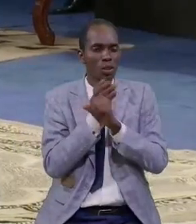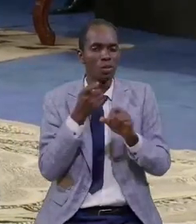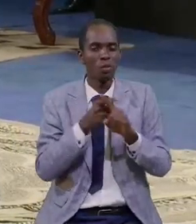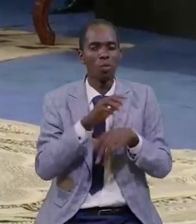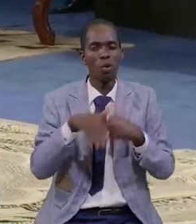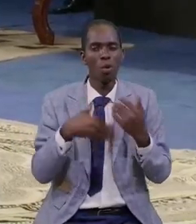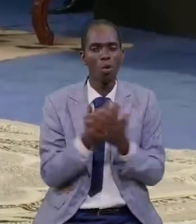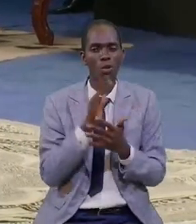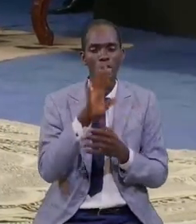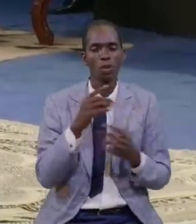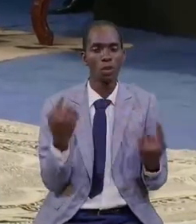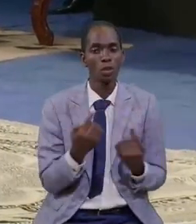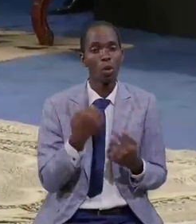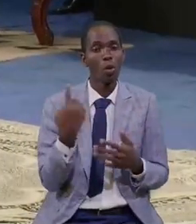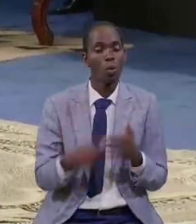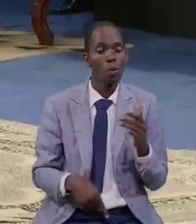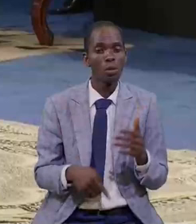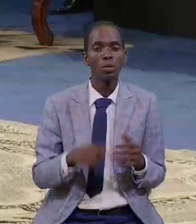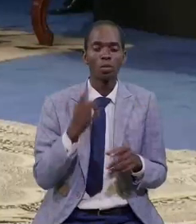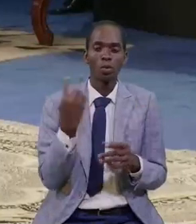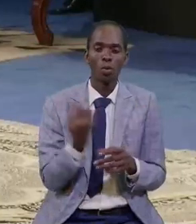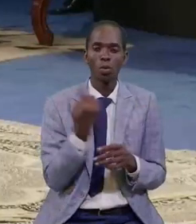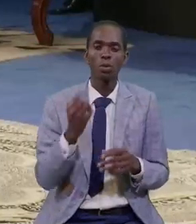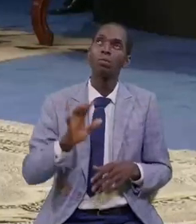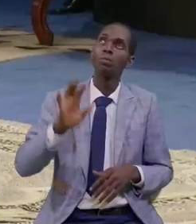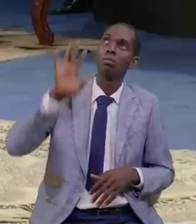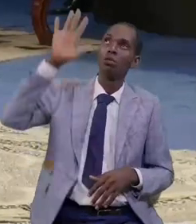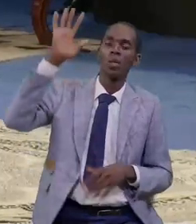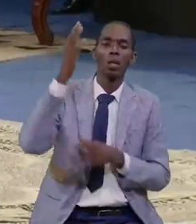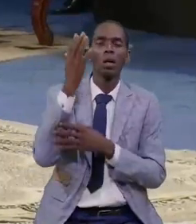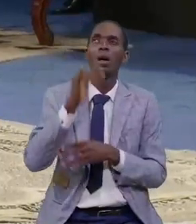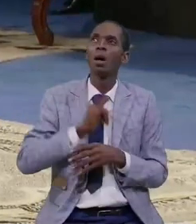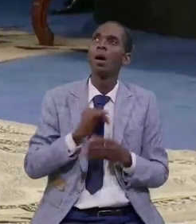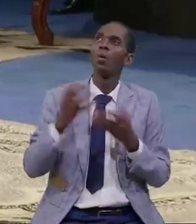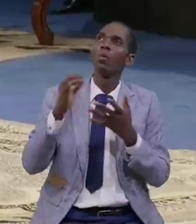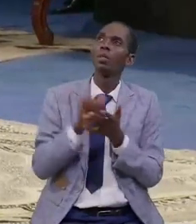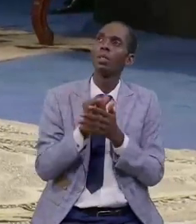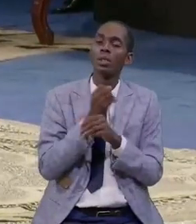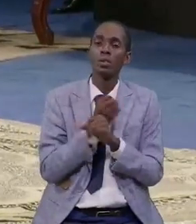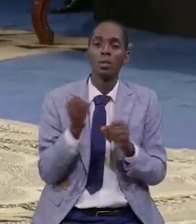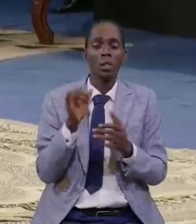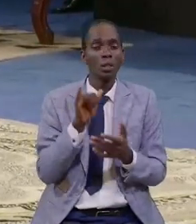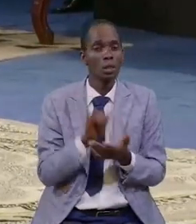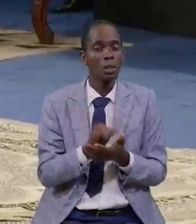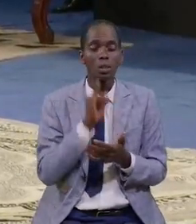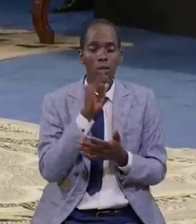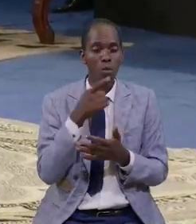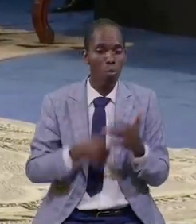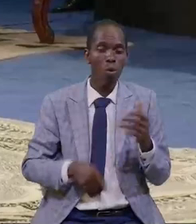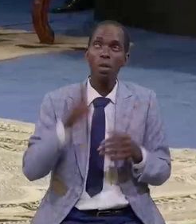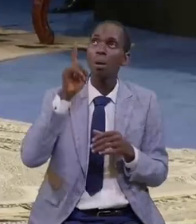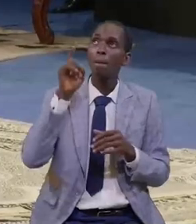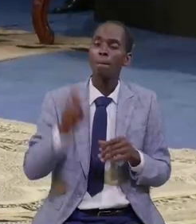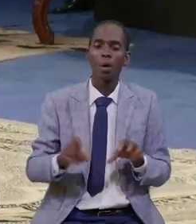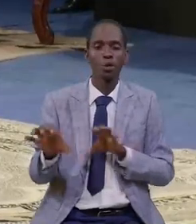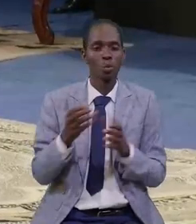main je veux ce salut je veux ce pardon et c'est ce qui doit faire avant que tu